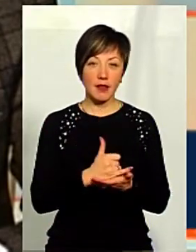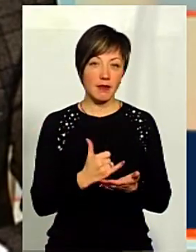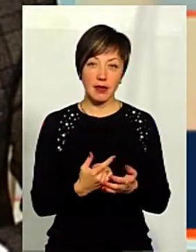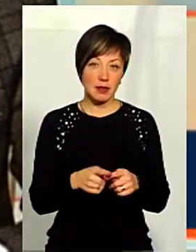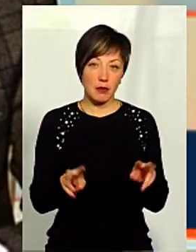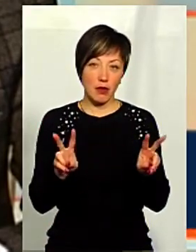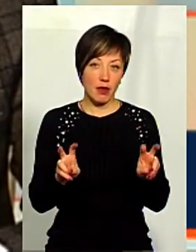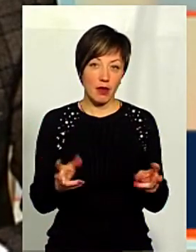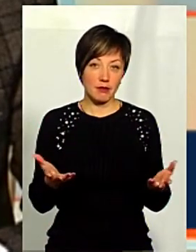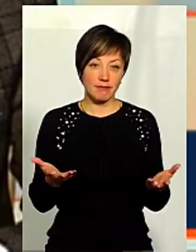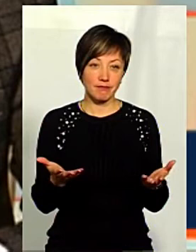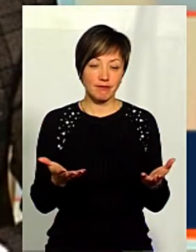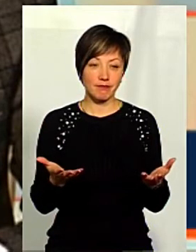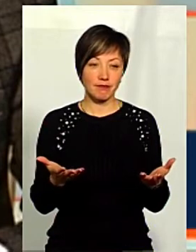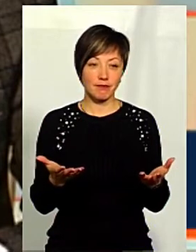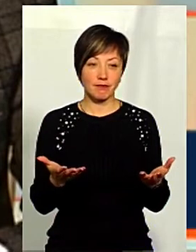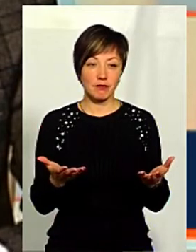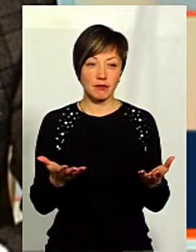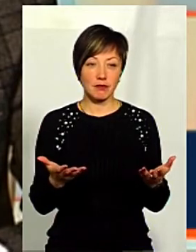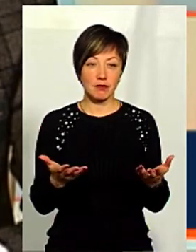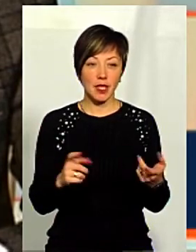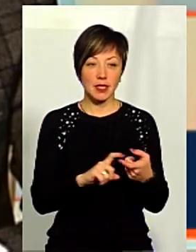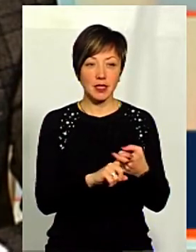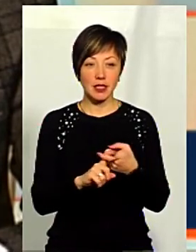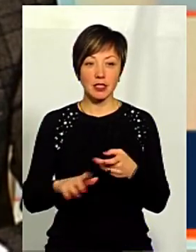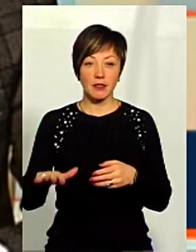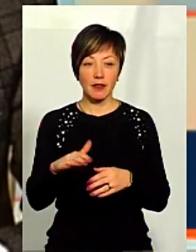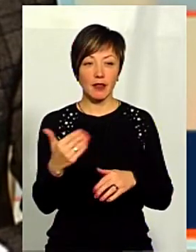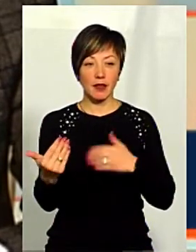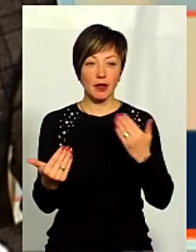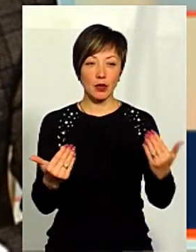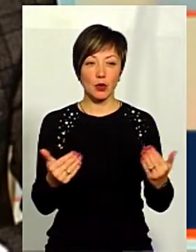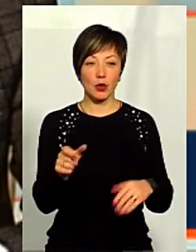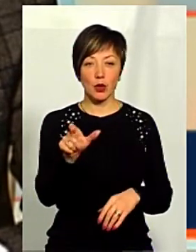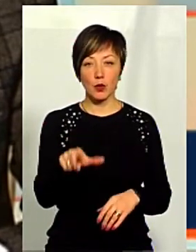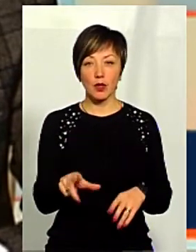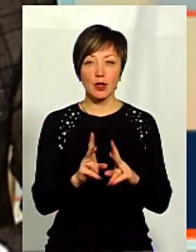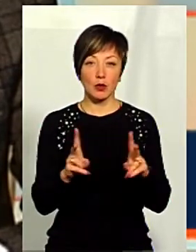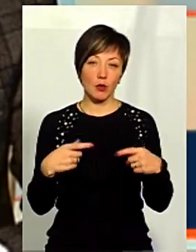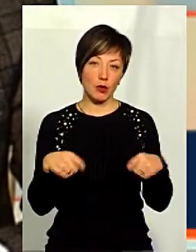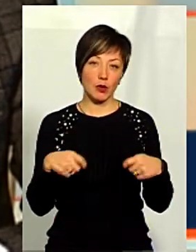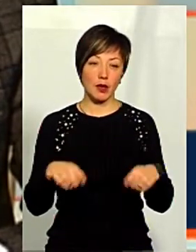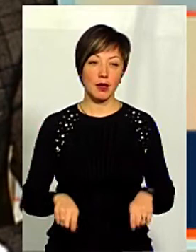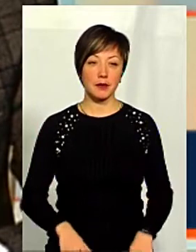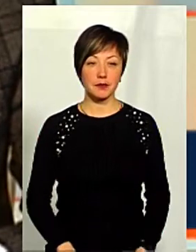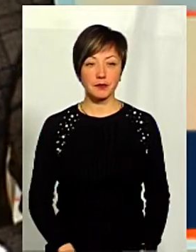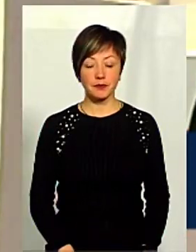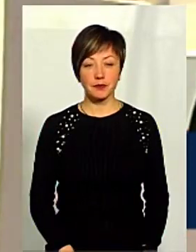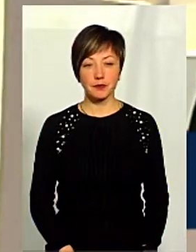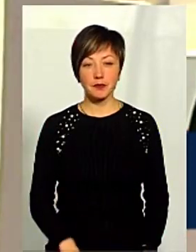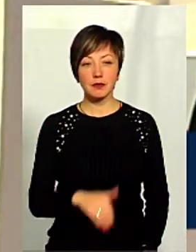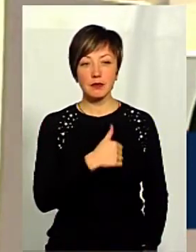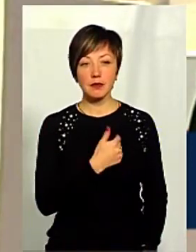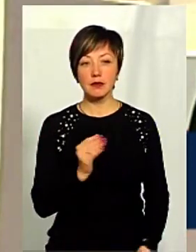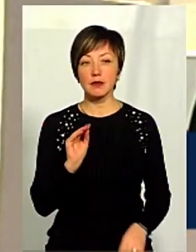таке, залежить від певної території, від тої людини, яка реалізовує, від підприємця. Я ще